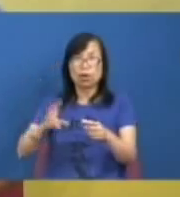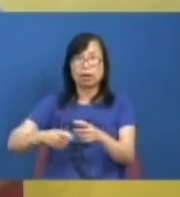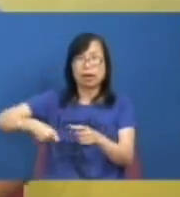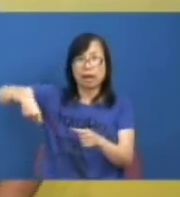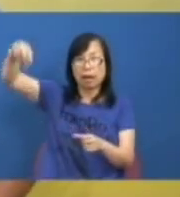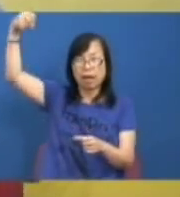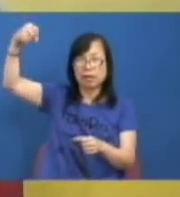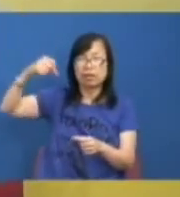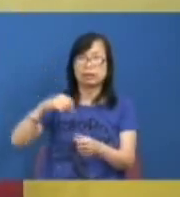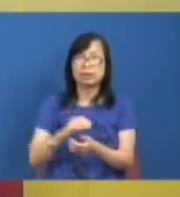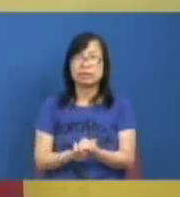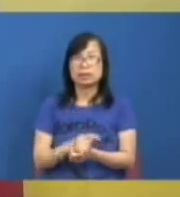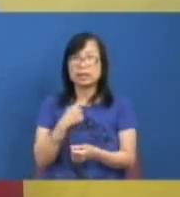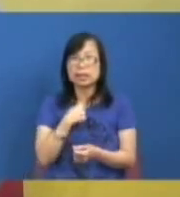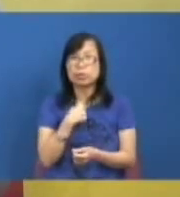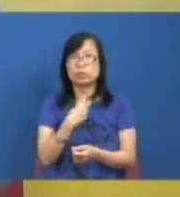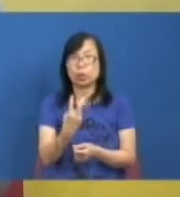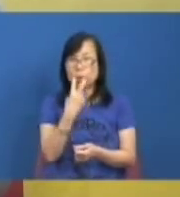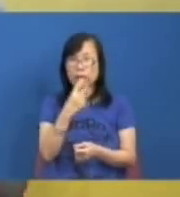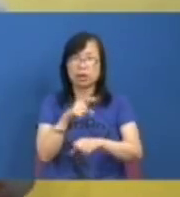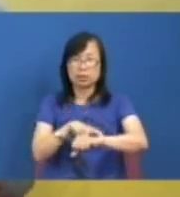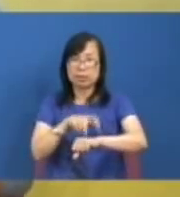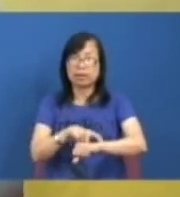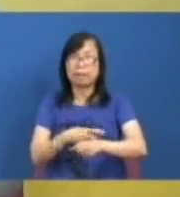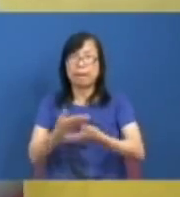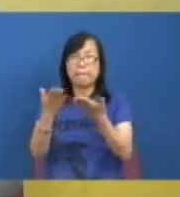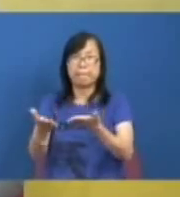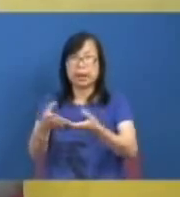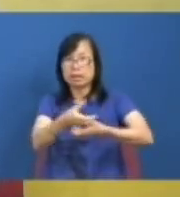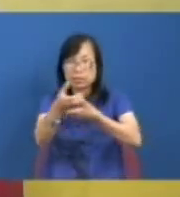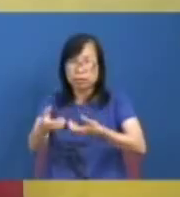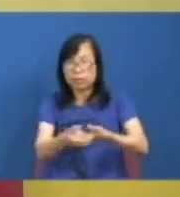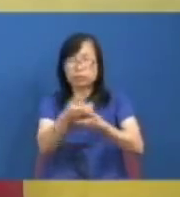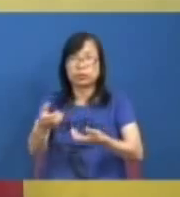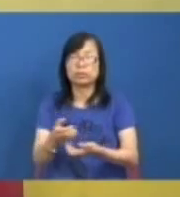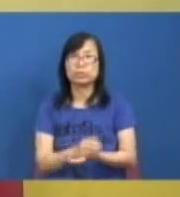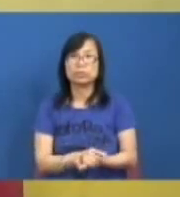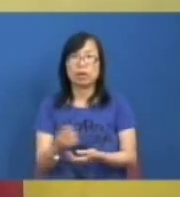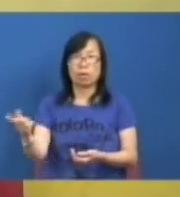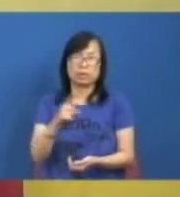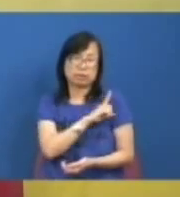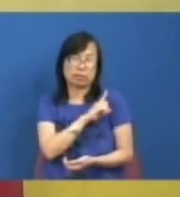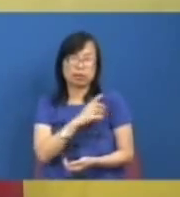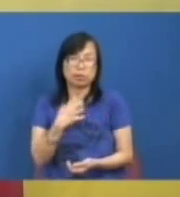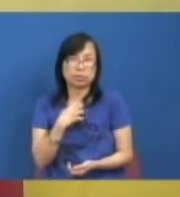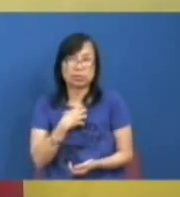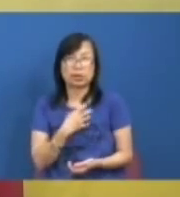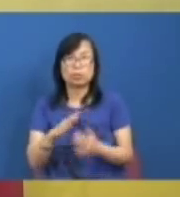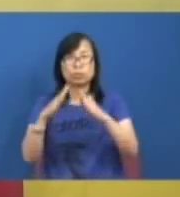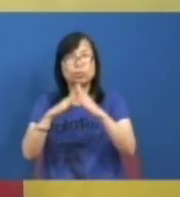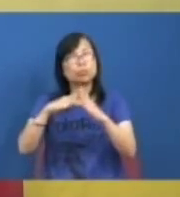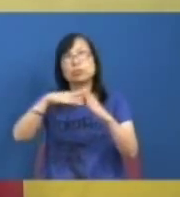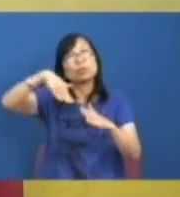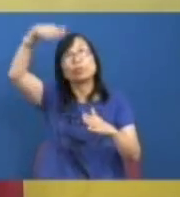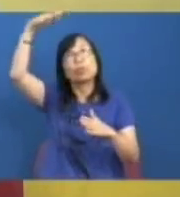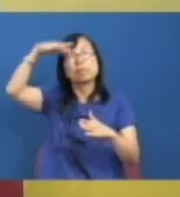上去。咁嗱，一你要預空間時間俾消防員救。咁嗱，所以我就自己個人覺得咧。真係住得高未必